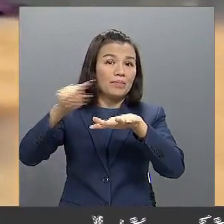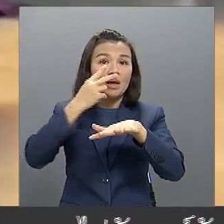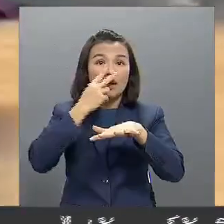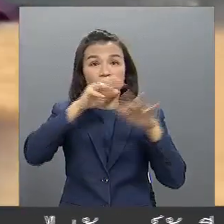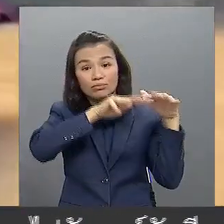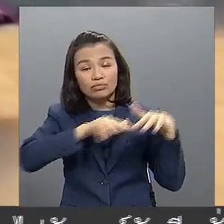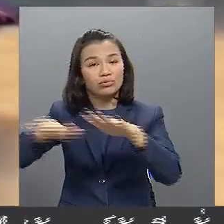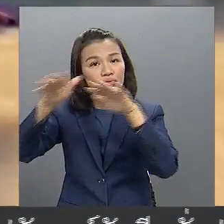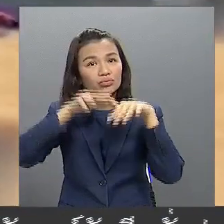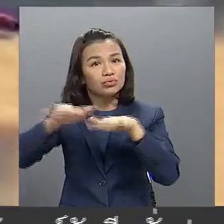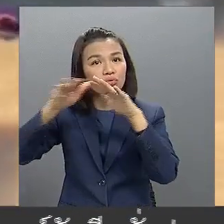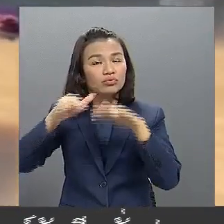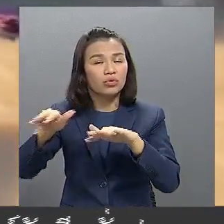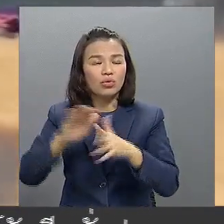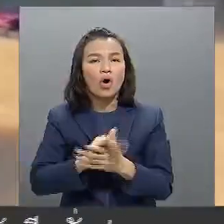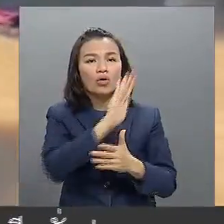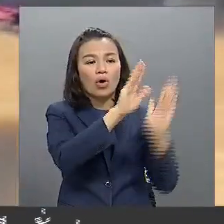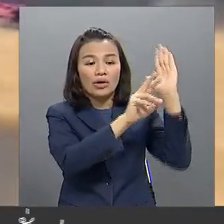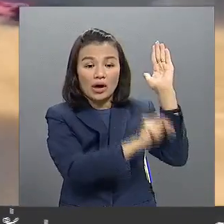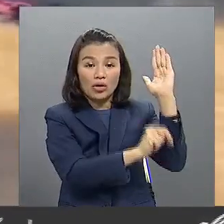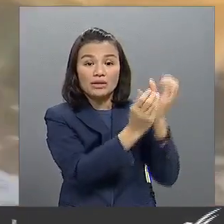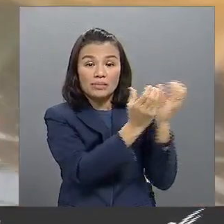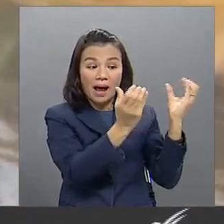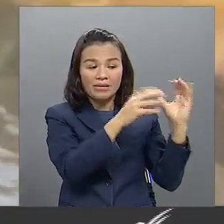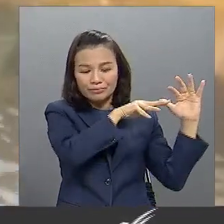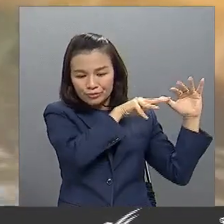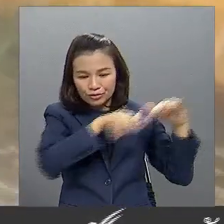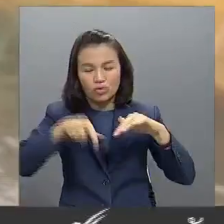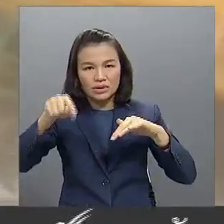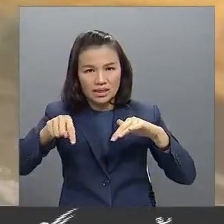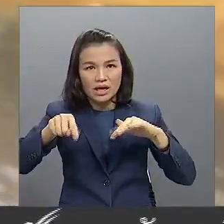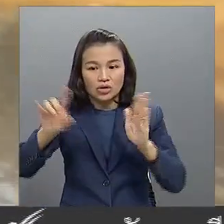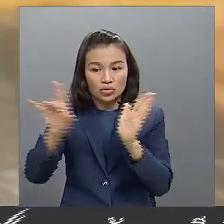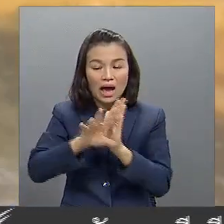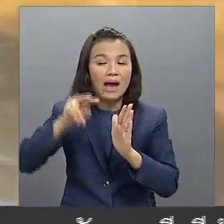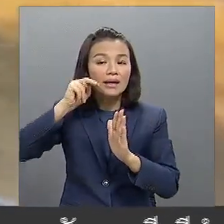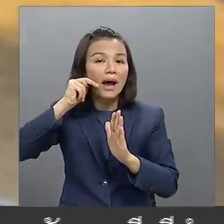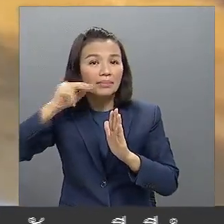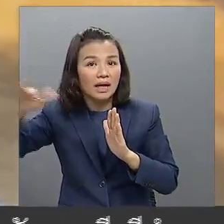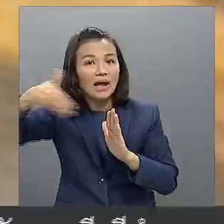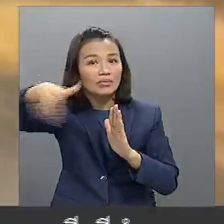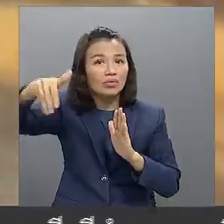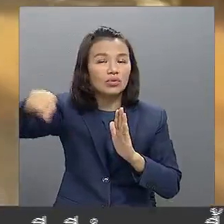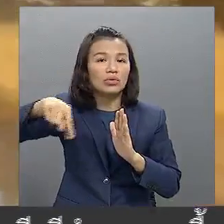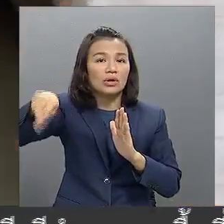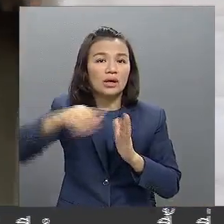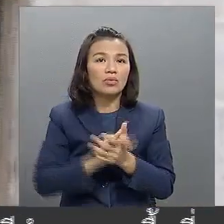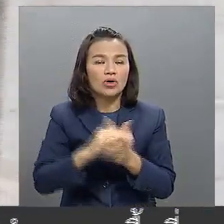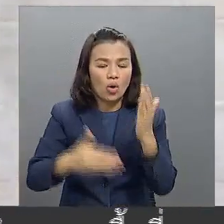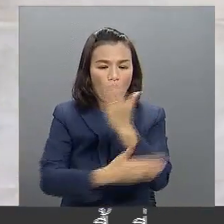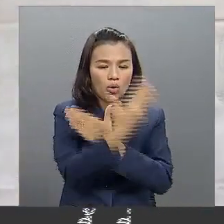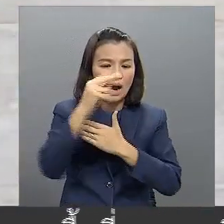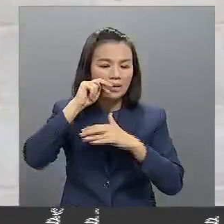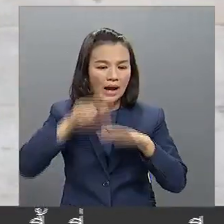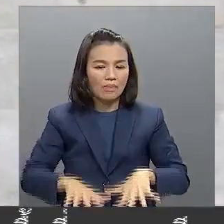แสงที่จะมาสมทบกับน้ำเดิมในพื้นที่ก่อนระบายลงสู่ทะเลอาจทำให้ประชาชนในพื้นที่เสี่ยงเกิดน้ำท่วมฉับพลัน